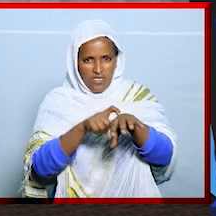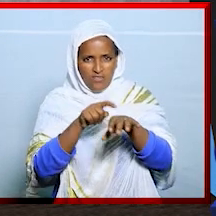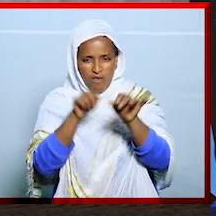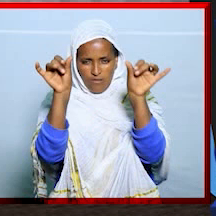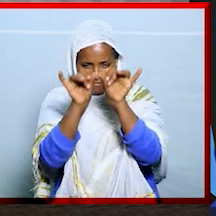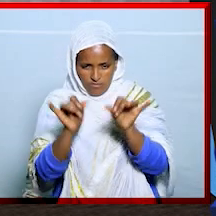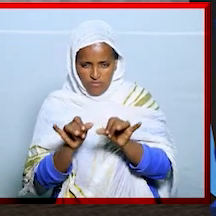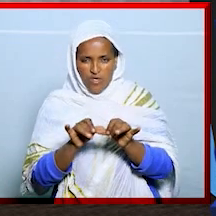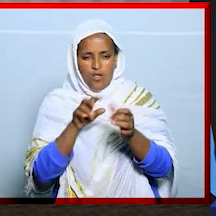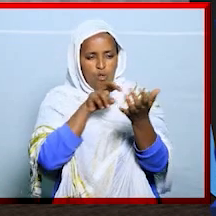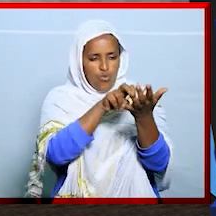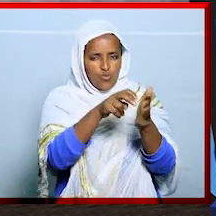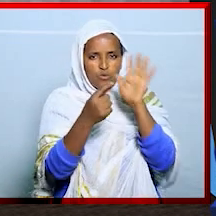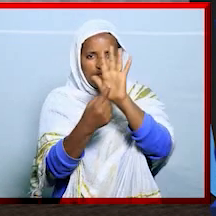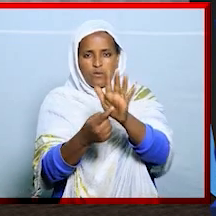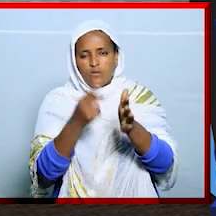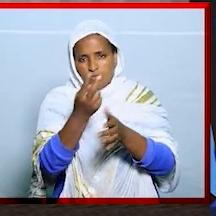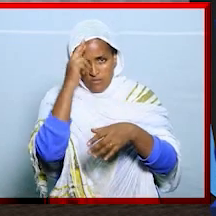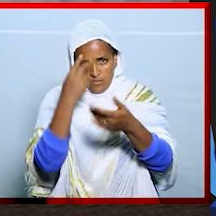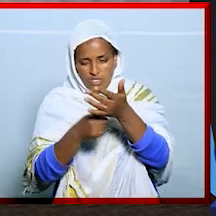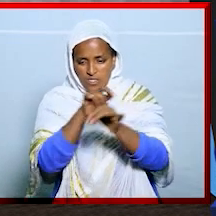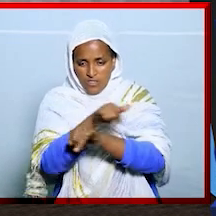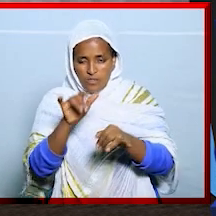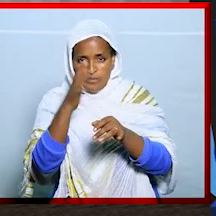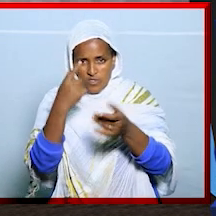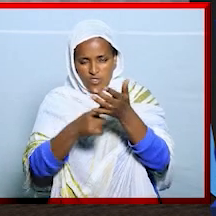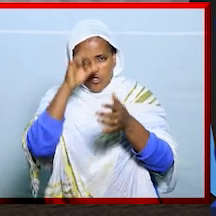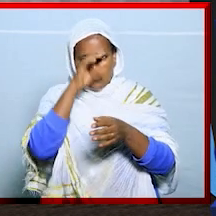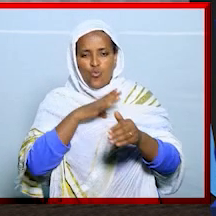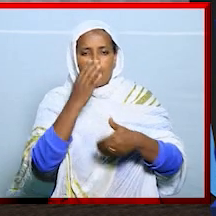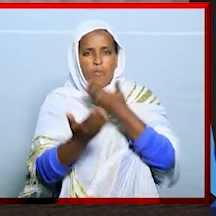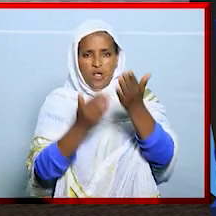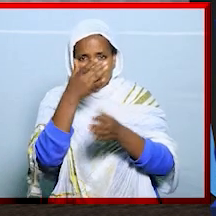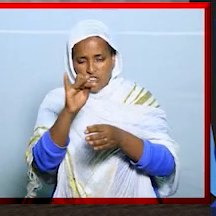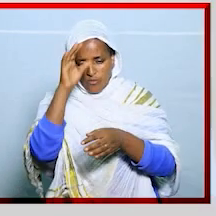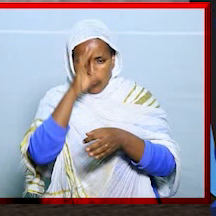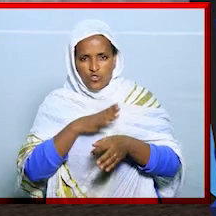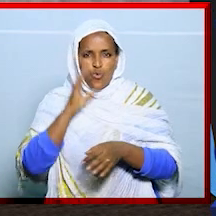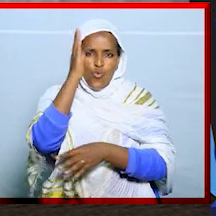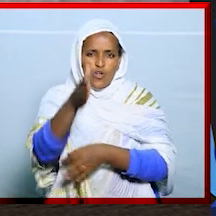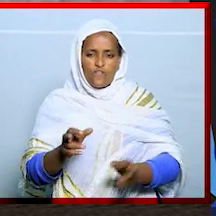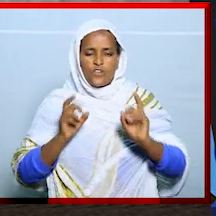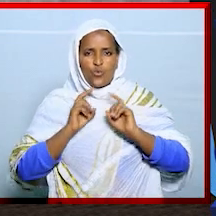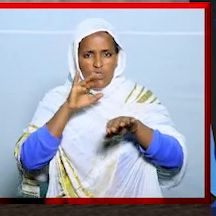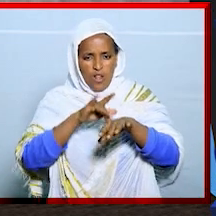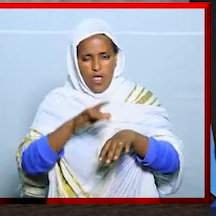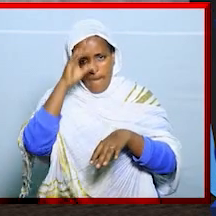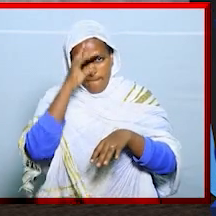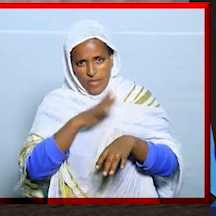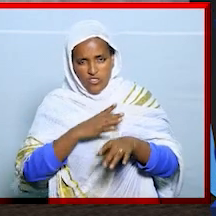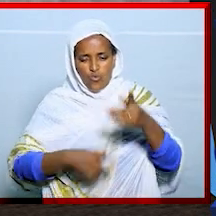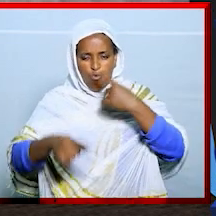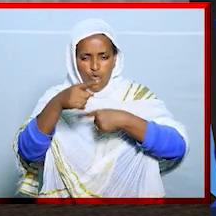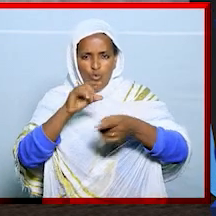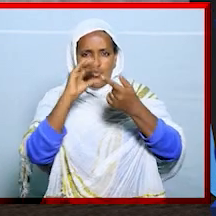ጊዜን በመለካት ለጉዞ ምልክትነት በማገልገል በመሳሰለው ሰውን ማገልገል እንጂ በሰው የወደፊት ህይወት ላይ